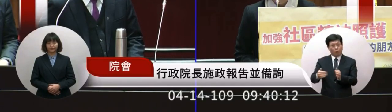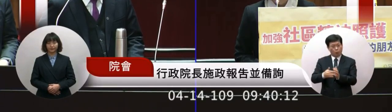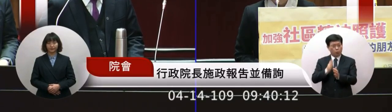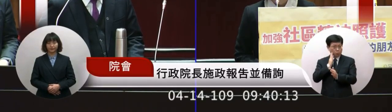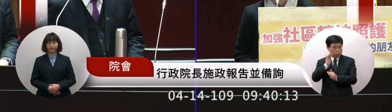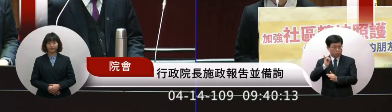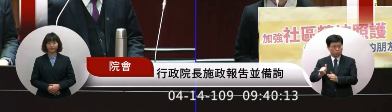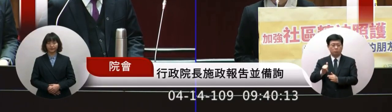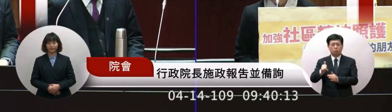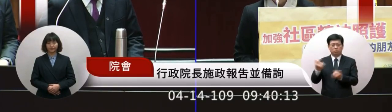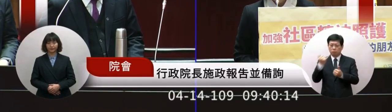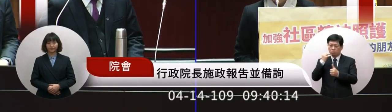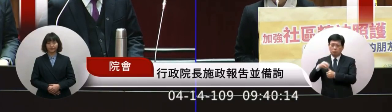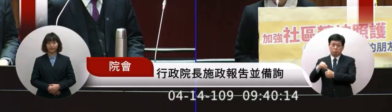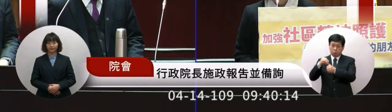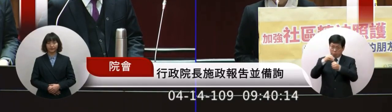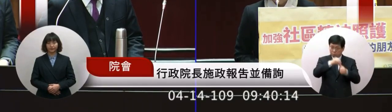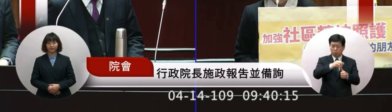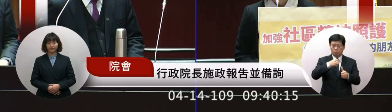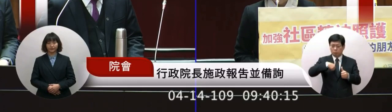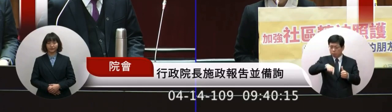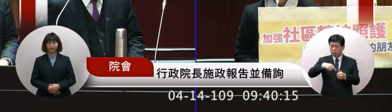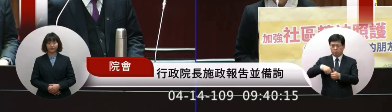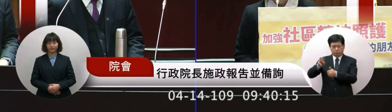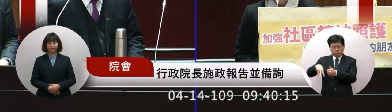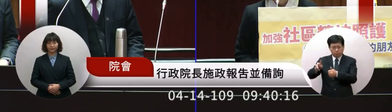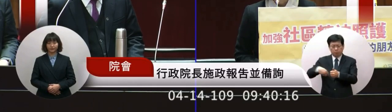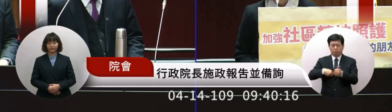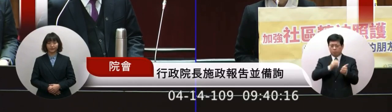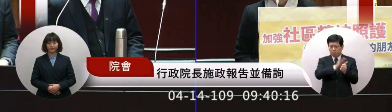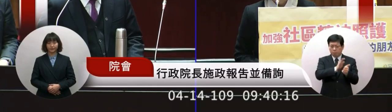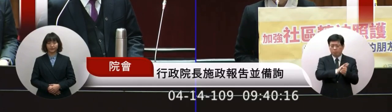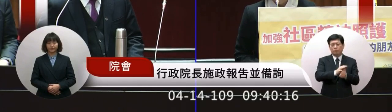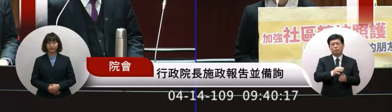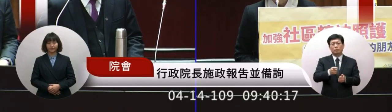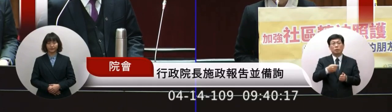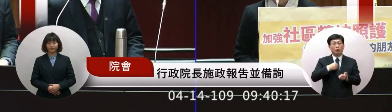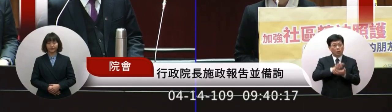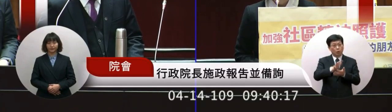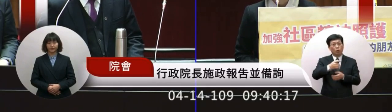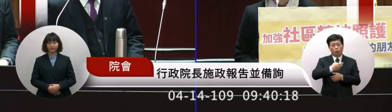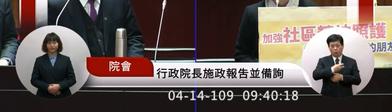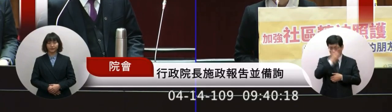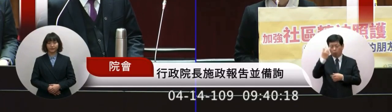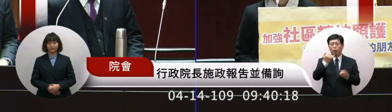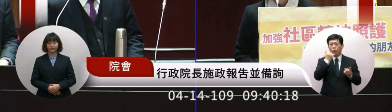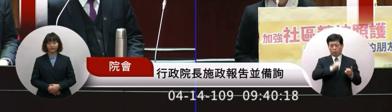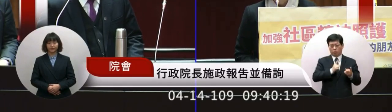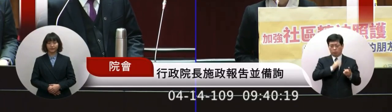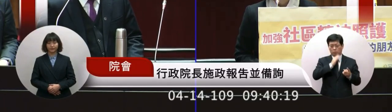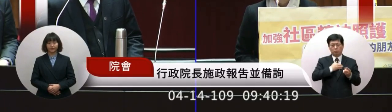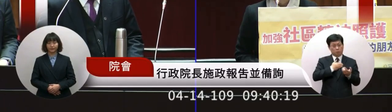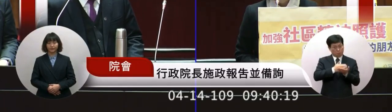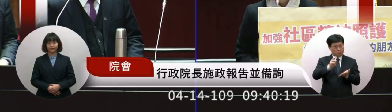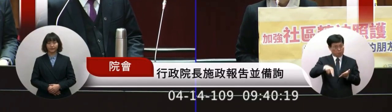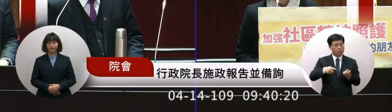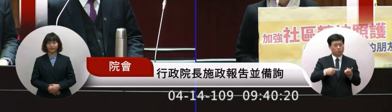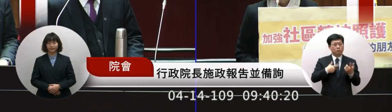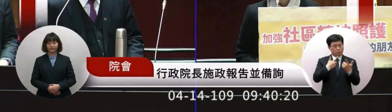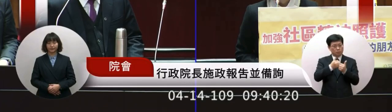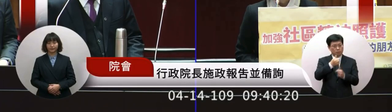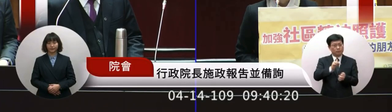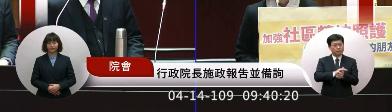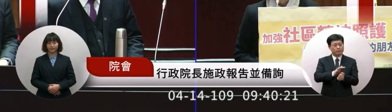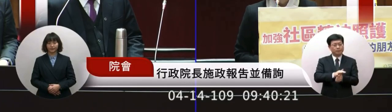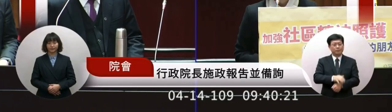渐稳定的情况下的这些人，给予同类型同侪，给予他们实际的支持，让他们知道说他们怎么样度过这些日子，这样是不是会比较实